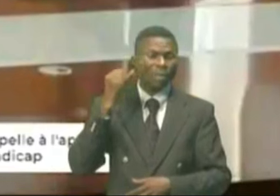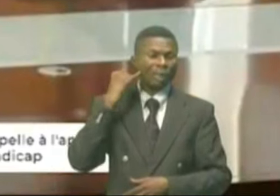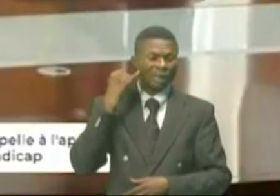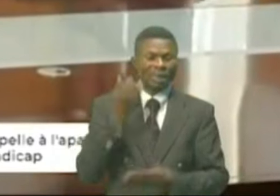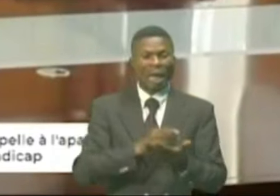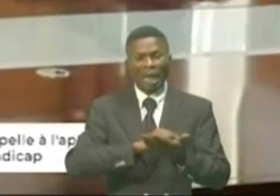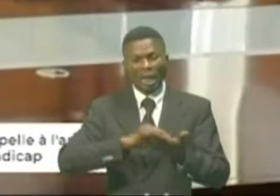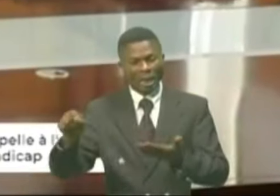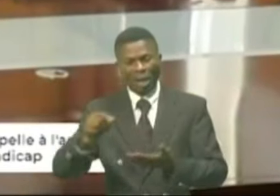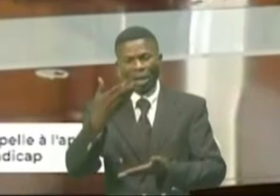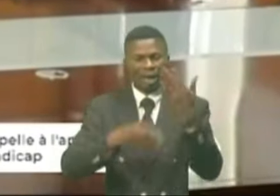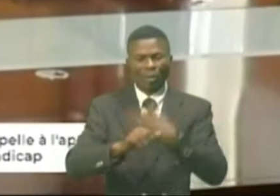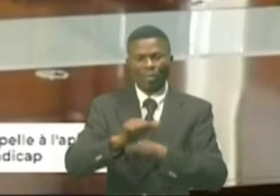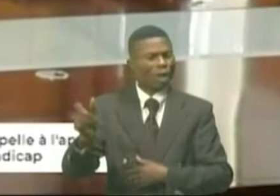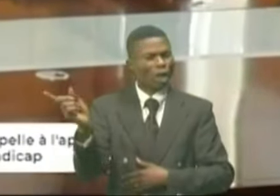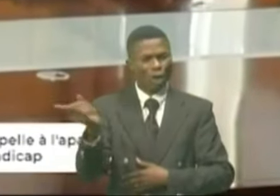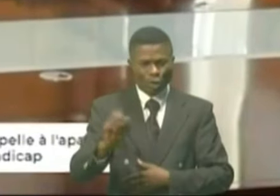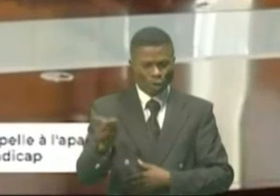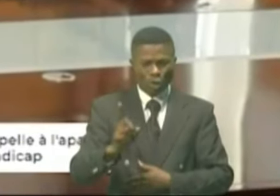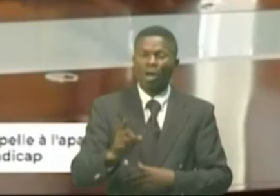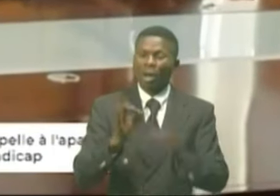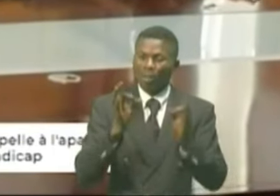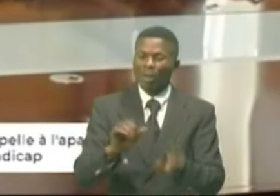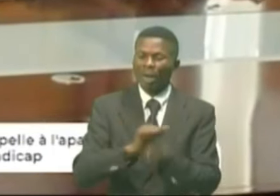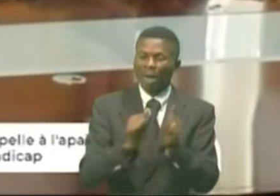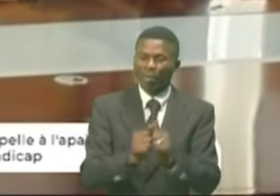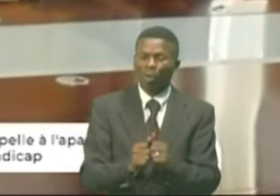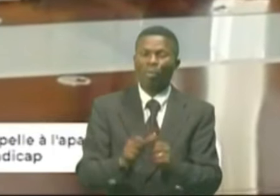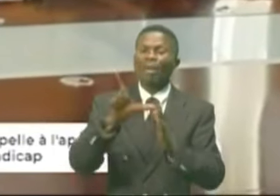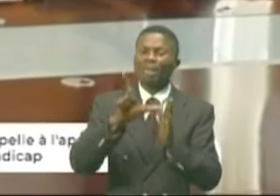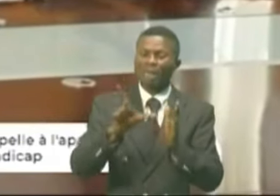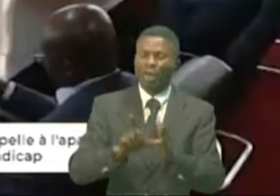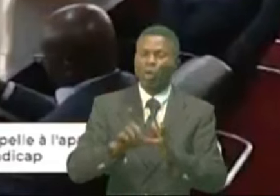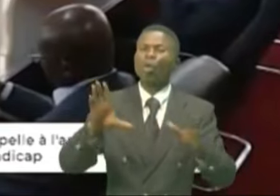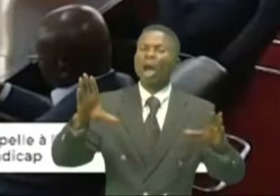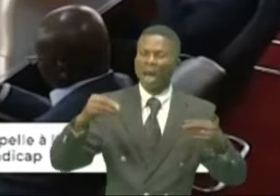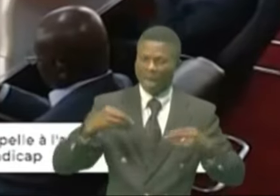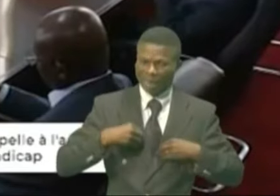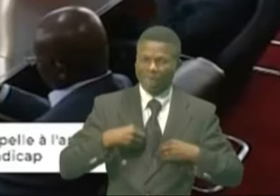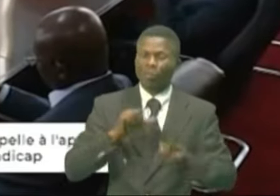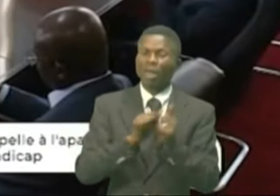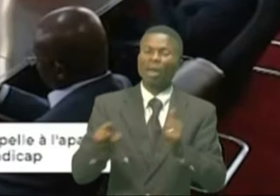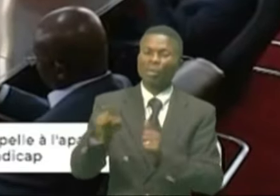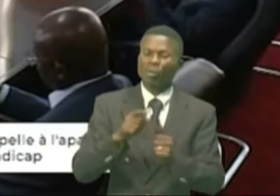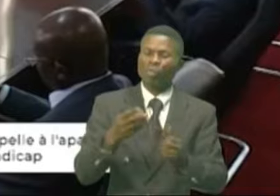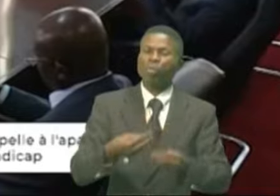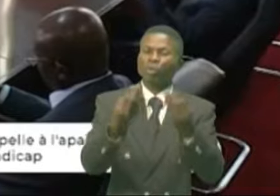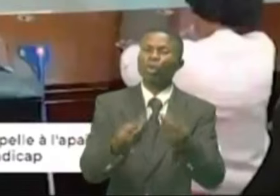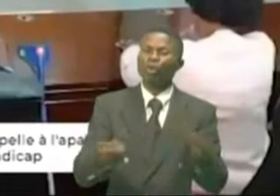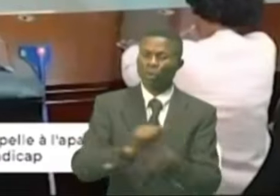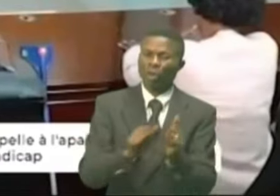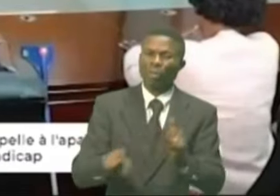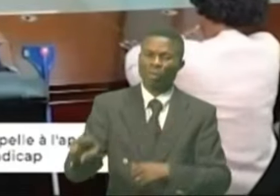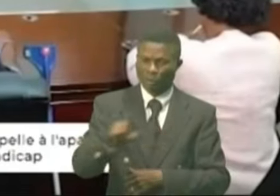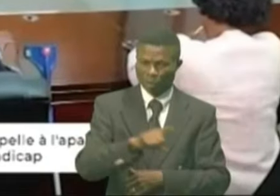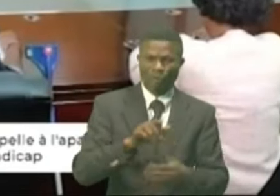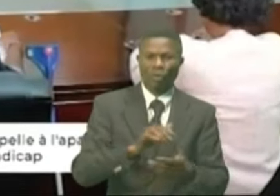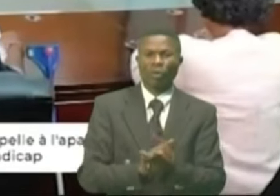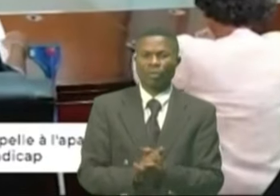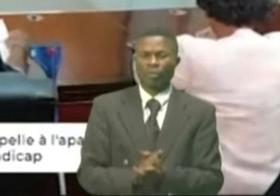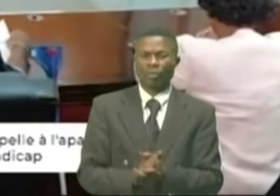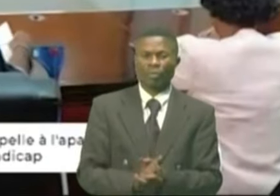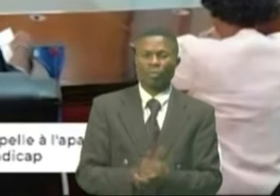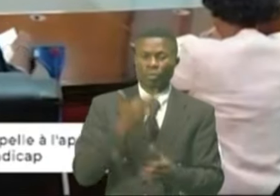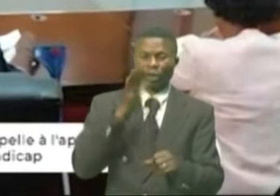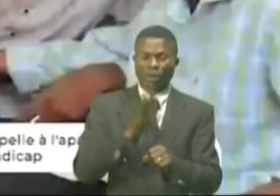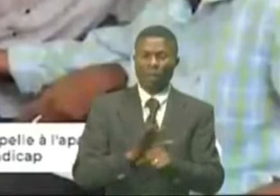mettre en place un lobbying sous l'accompagnement de l'Assemblée nationale afin de matérialiser ce qui est déjà mis sur papier. D'autre part, il a promis